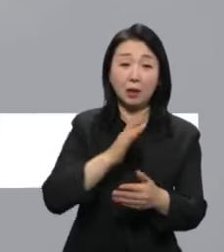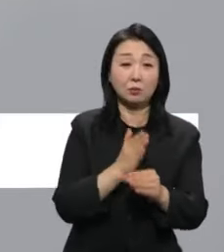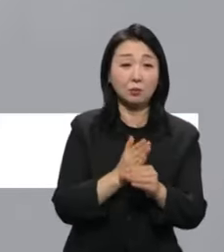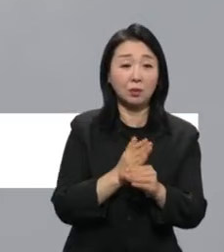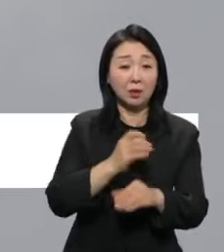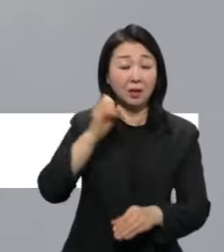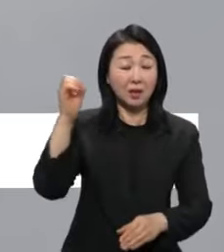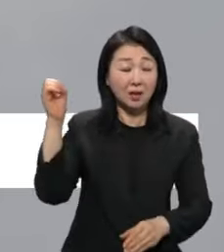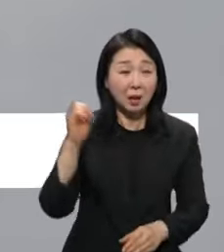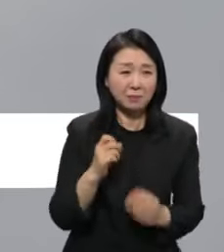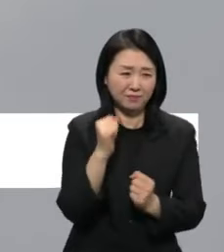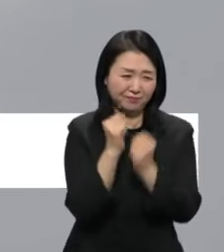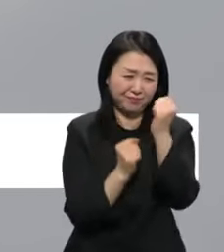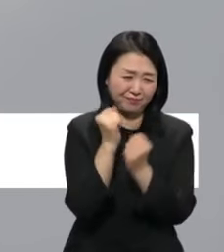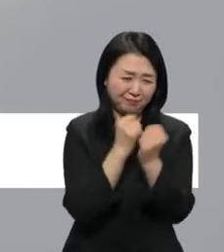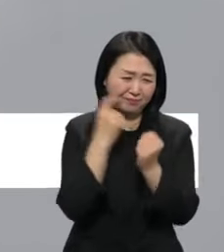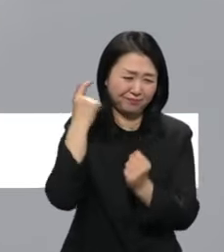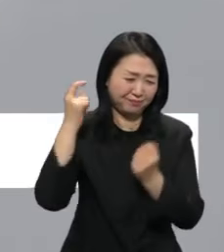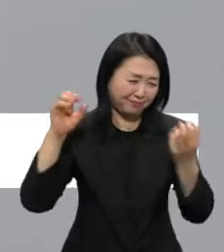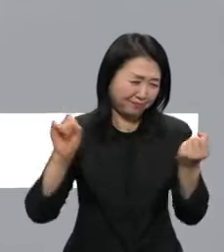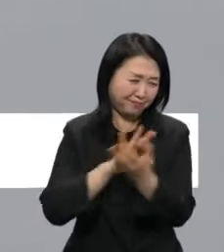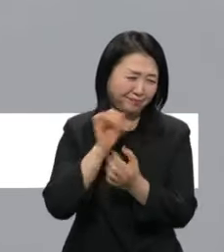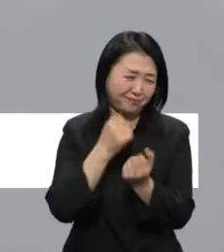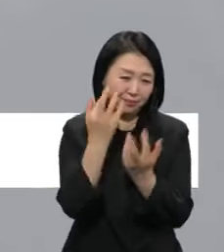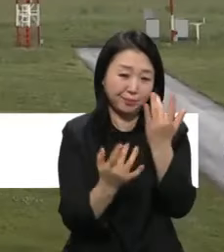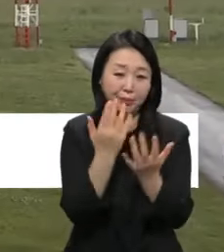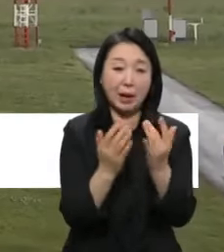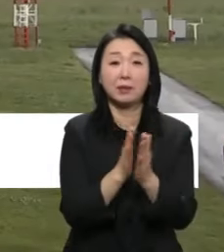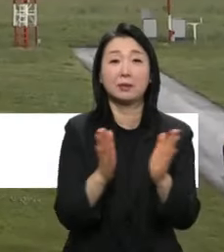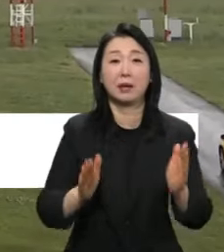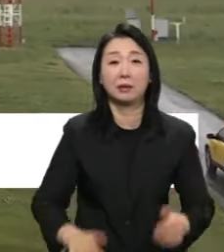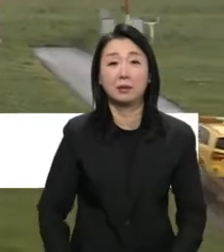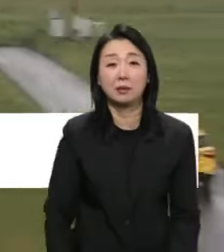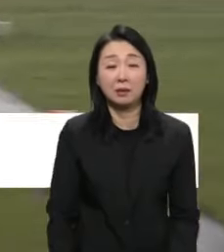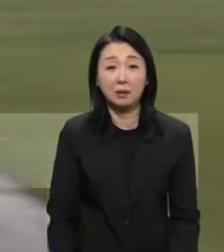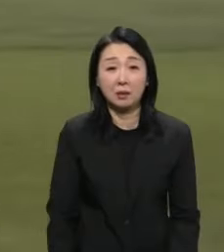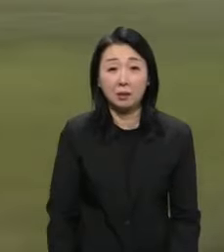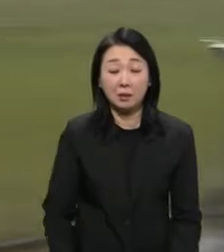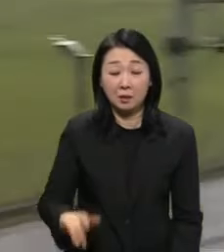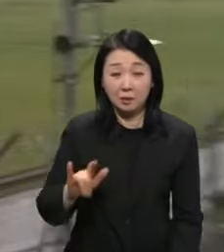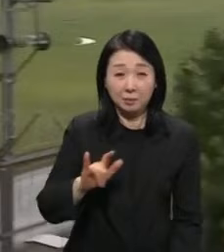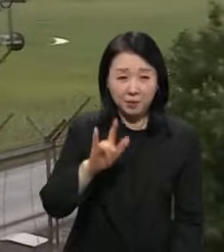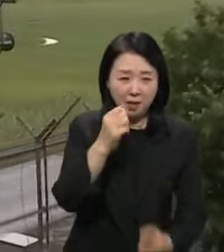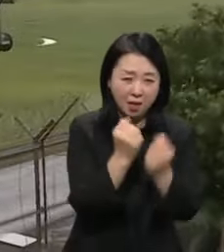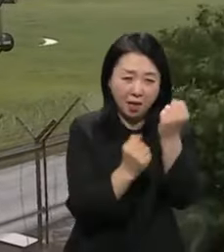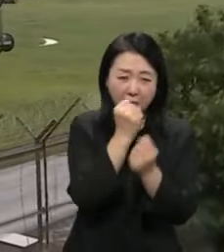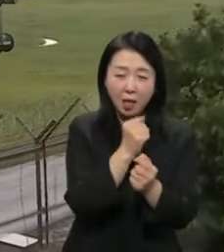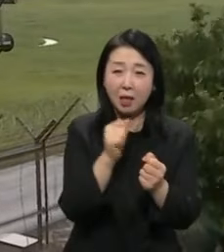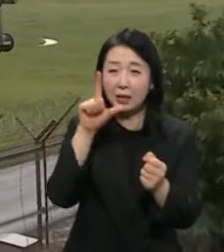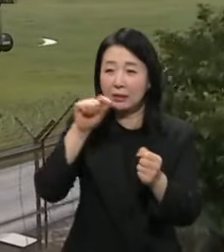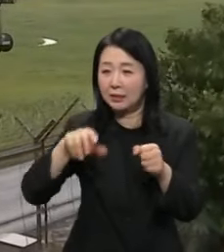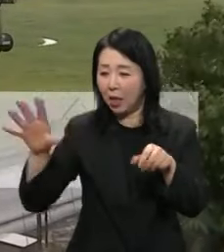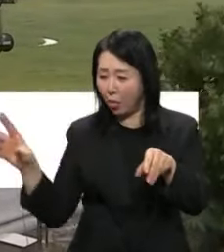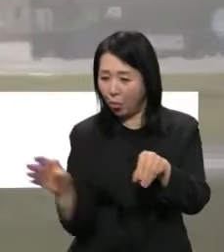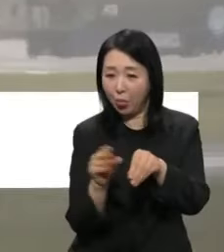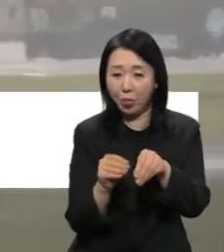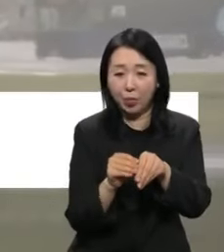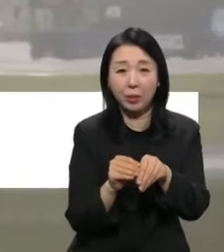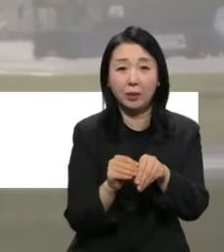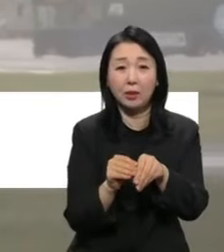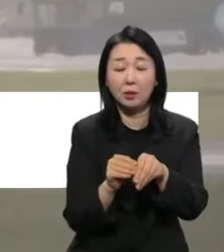갑자기 엔진에서 갱음과 함께 불꽃이 튀었습니다. 비행기 엔진에 새가 빨려 들어간 겁니다. 조류